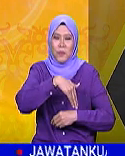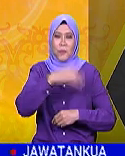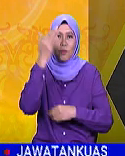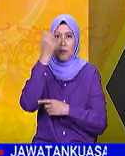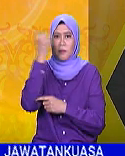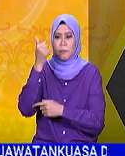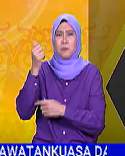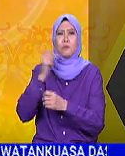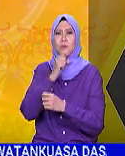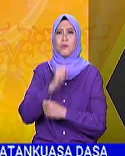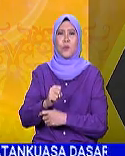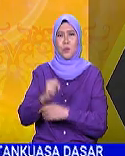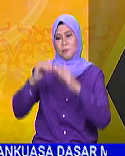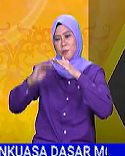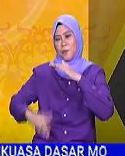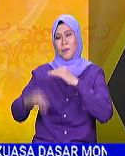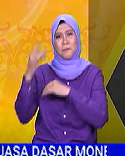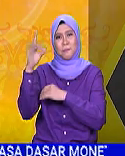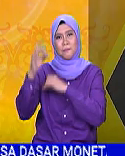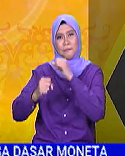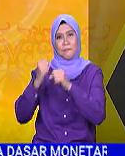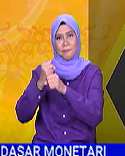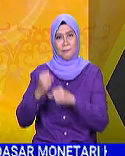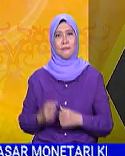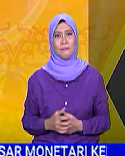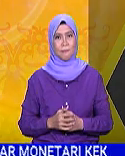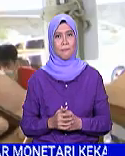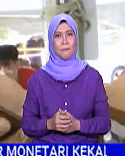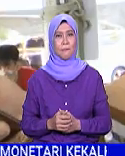karena masih berusia di bawah 18 tahun